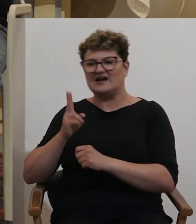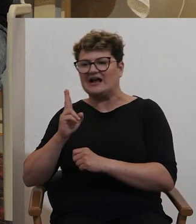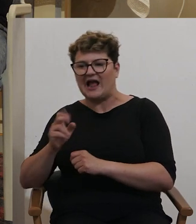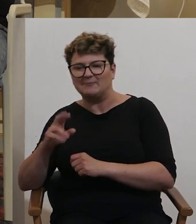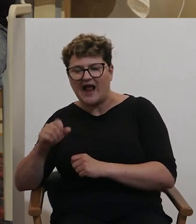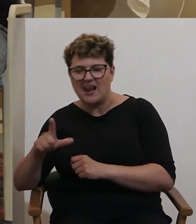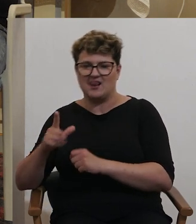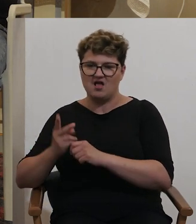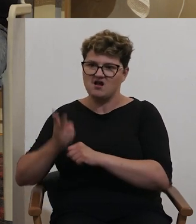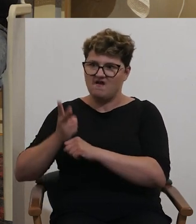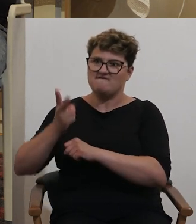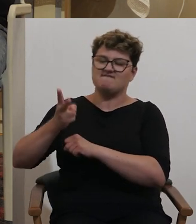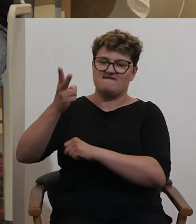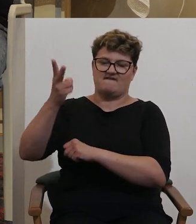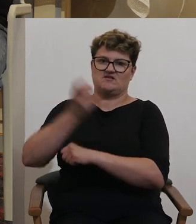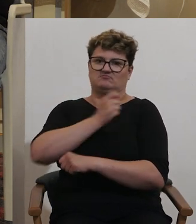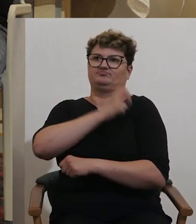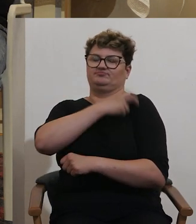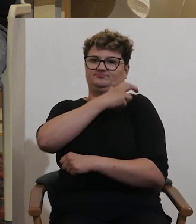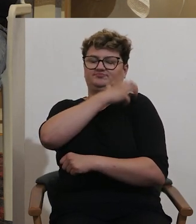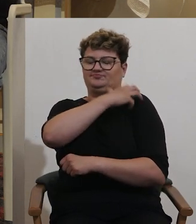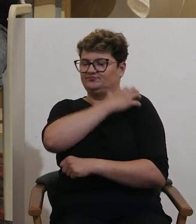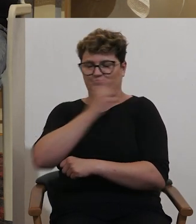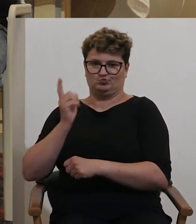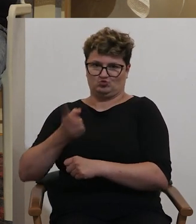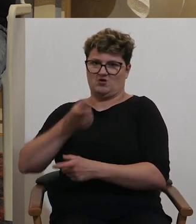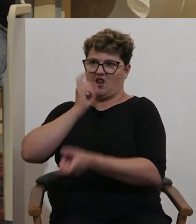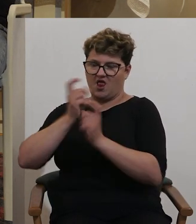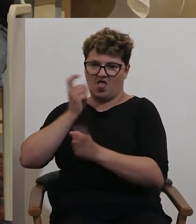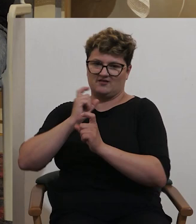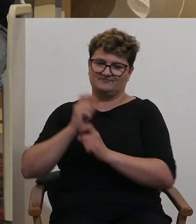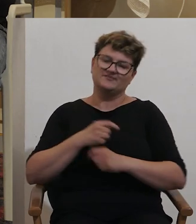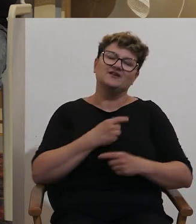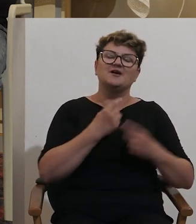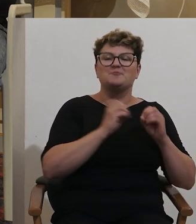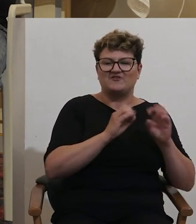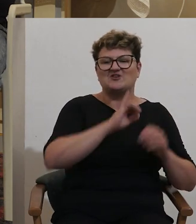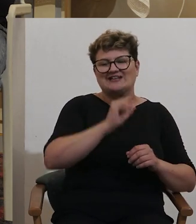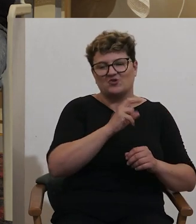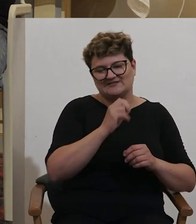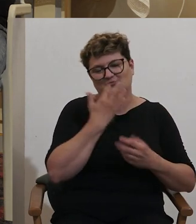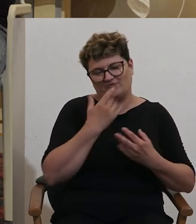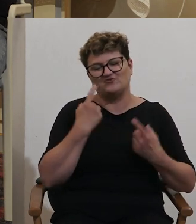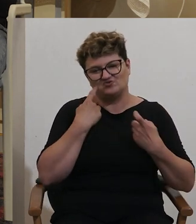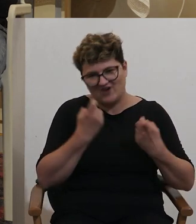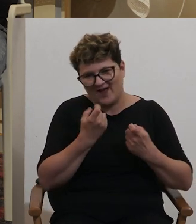i kolejne stopnie wojskowe. Oczywiście profesor Jackowski mówił to pół żartem, ale to też dobrze obrazuje,